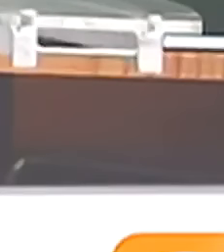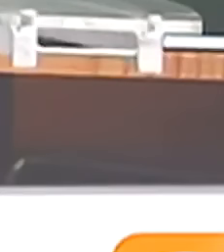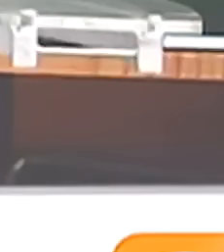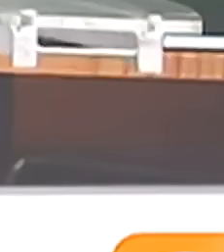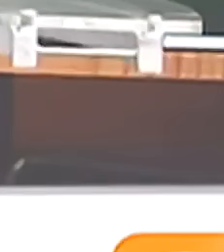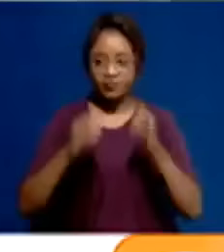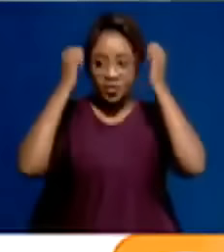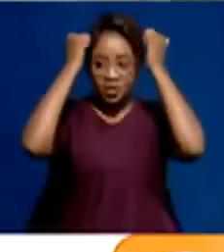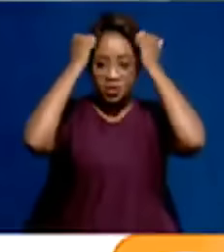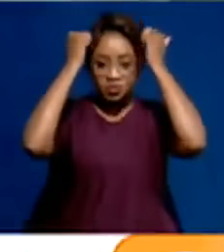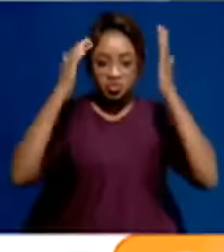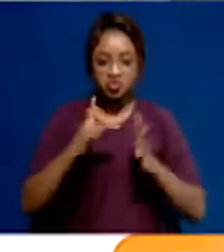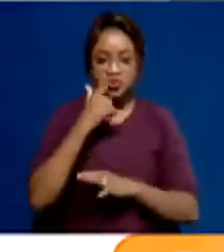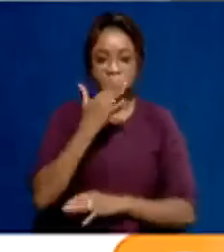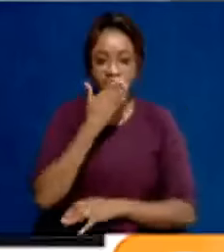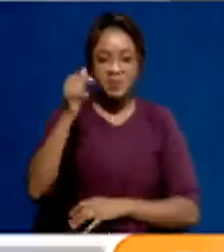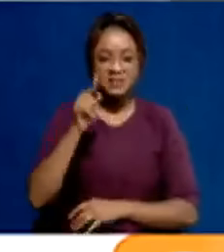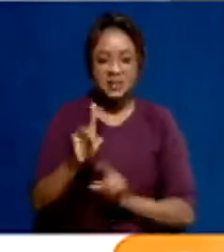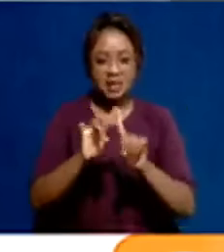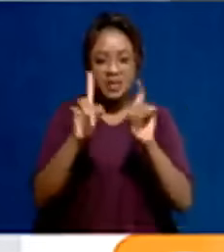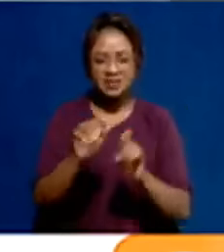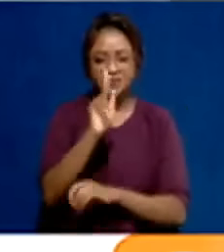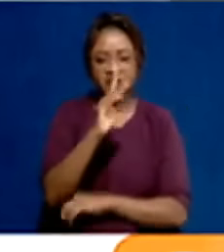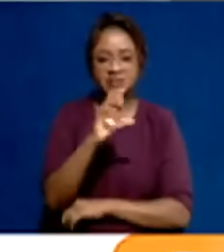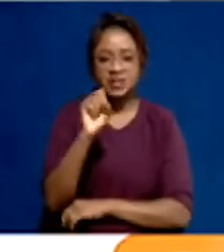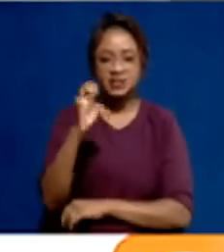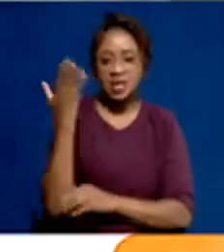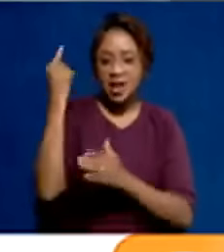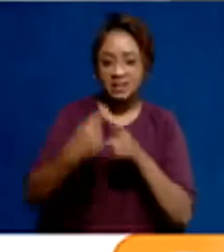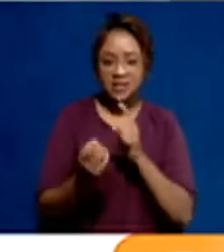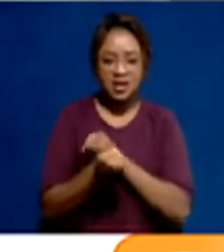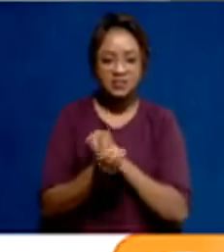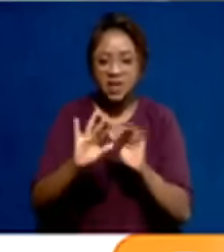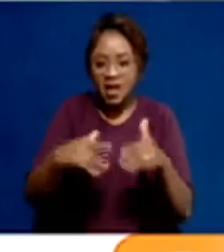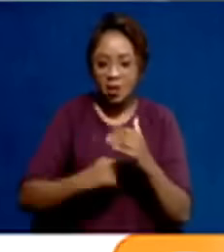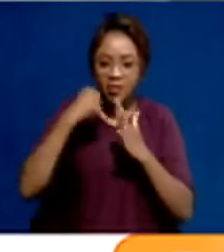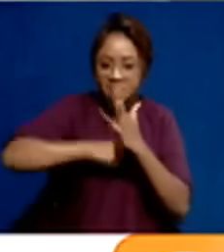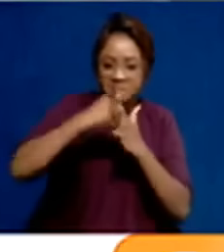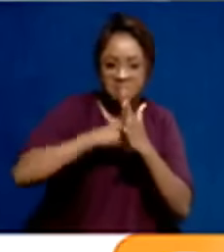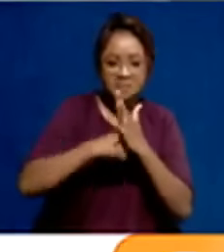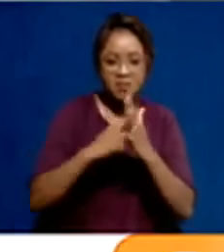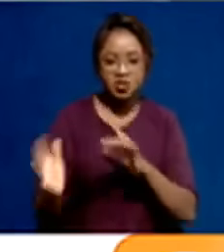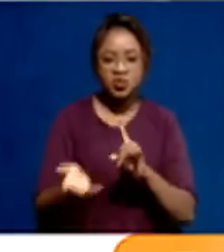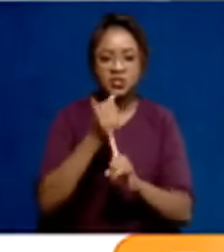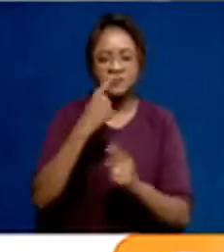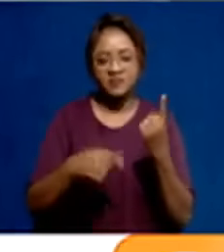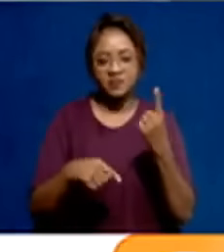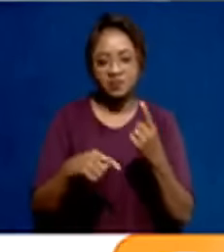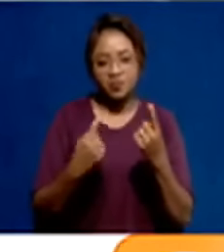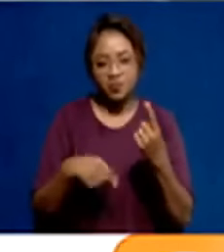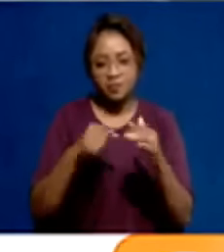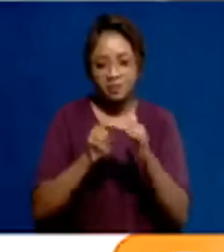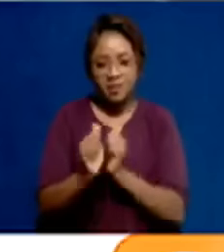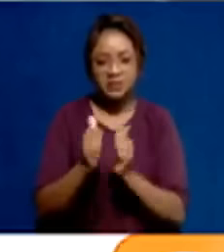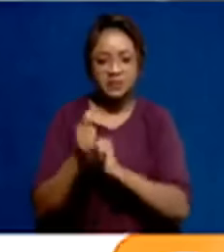Na wanafunzi walioibuka bora zaidi katika mtihani huo wa mwaka jana wameelezea namna walivyojitahidi kuibuka washindi miongoni mwa